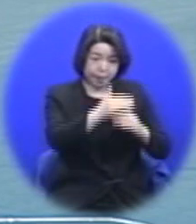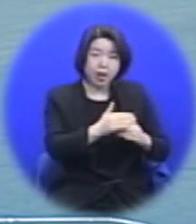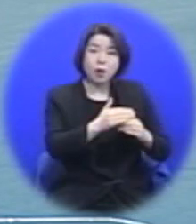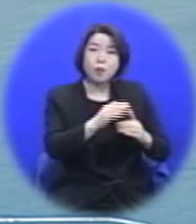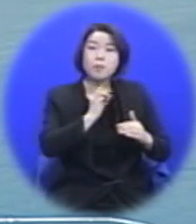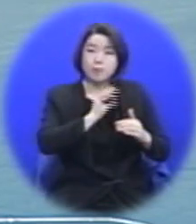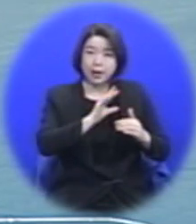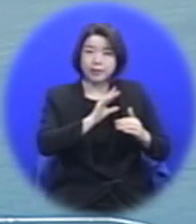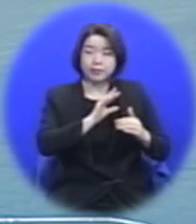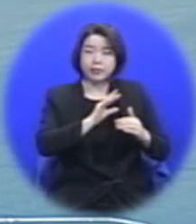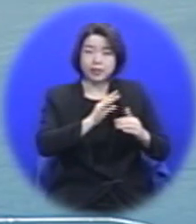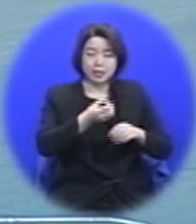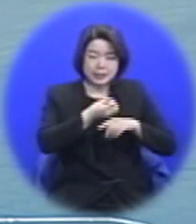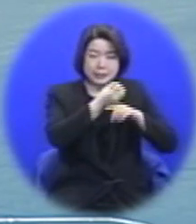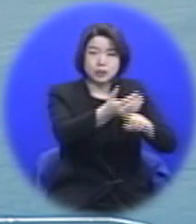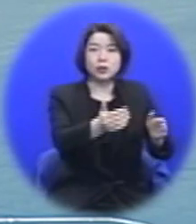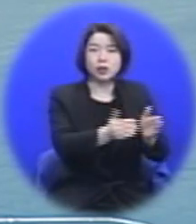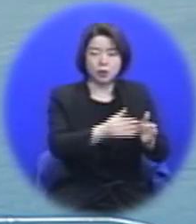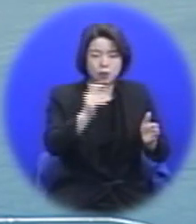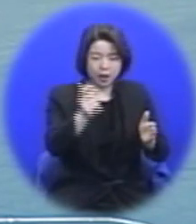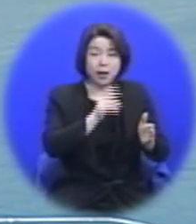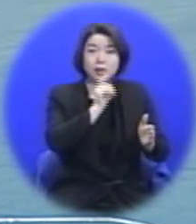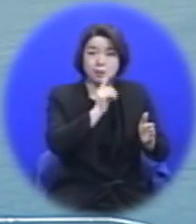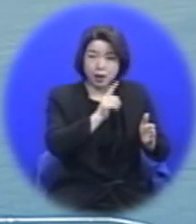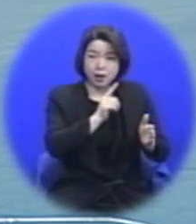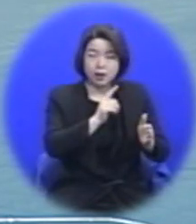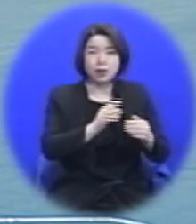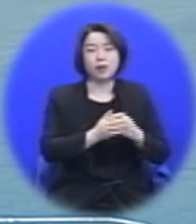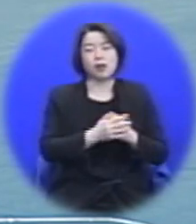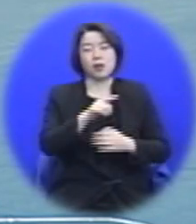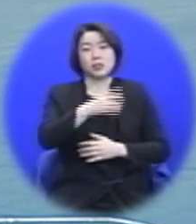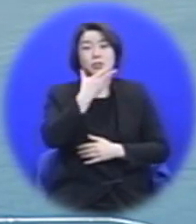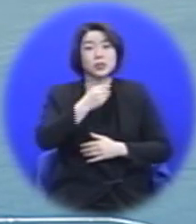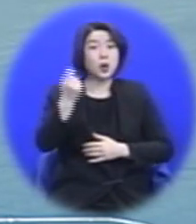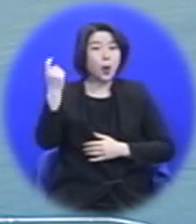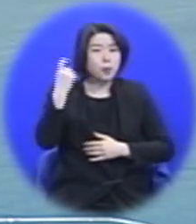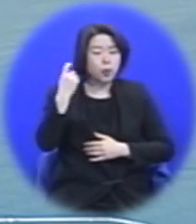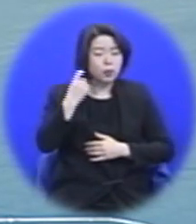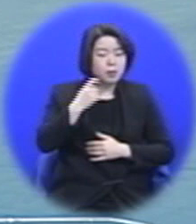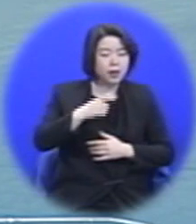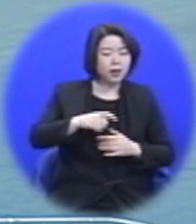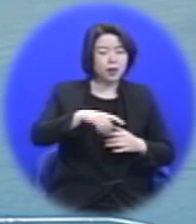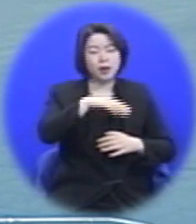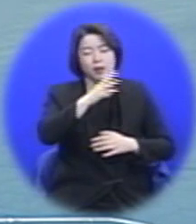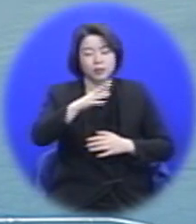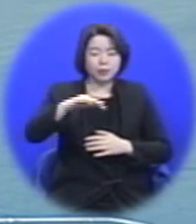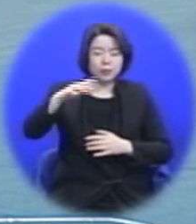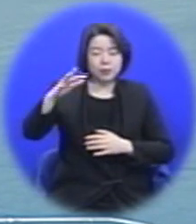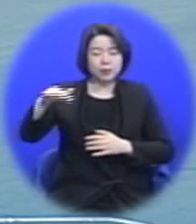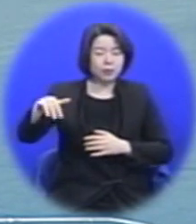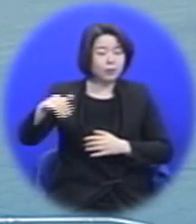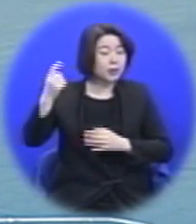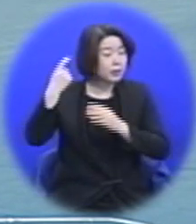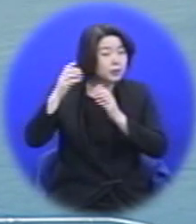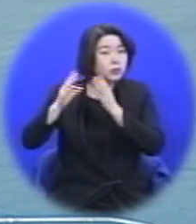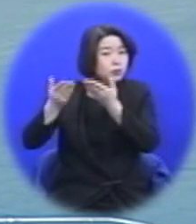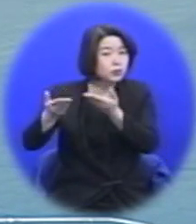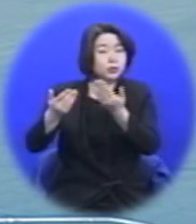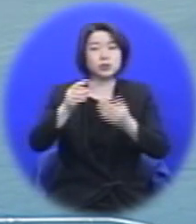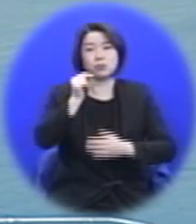대해서만 전했고 강조했지 그 복음의 곡조를 들려주지 못했다는